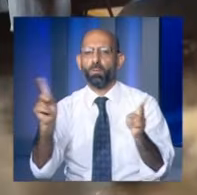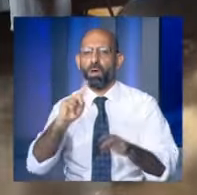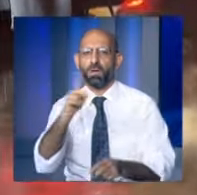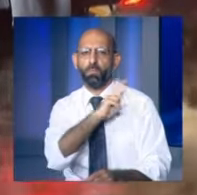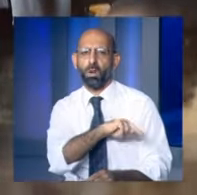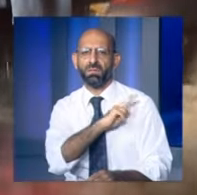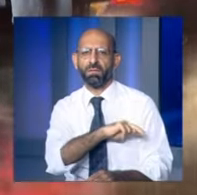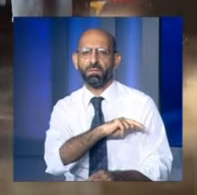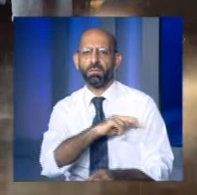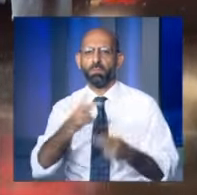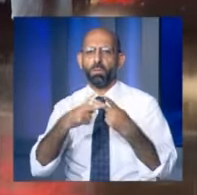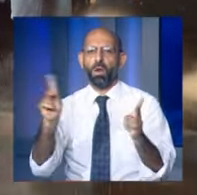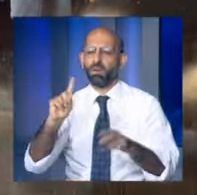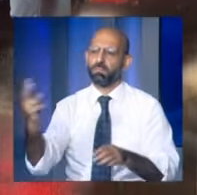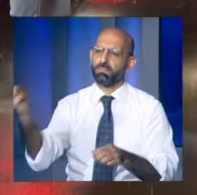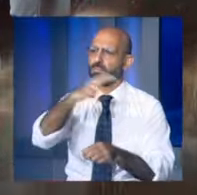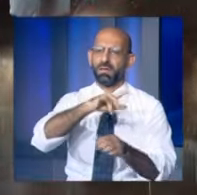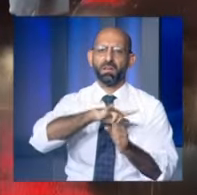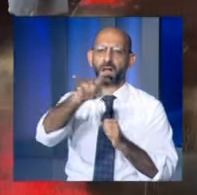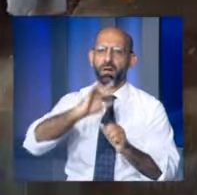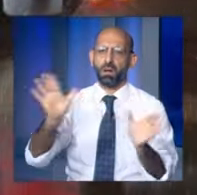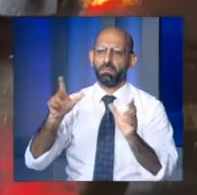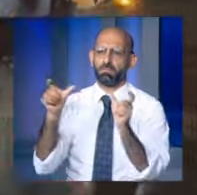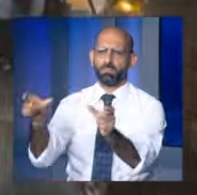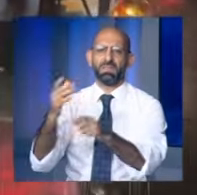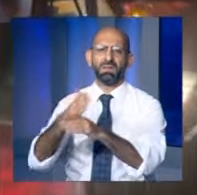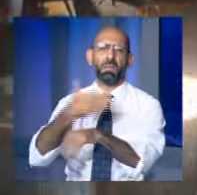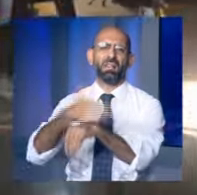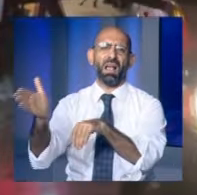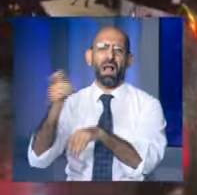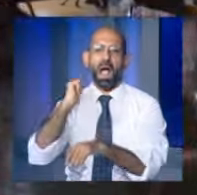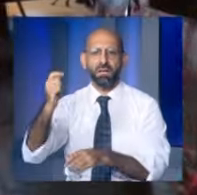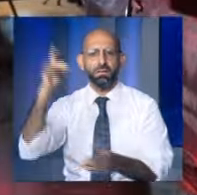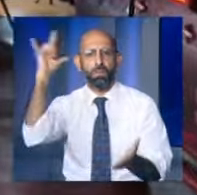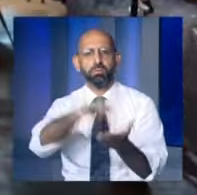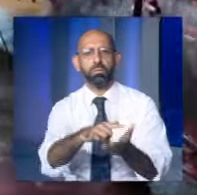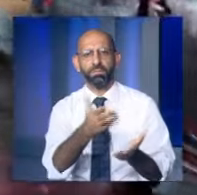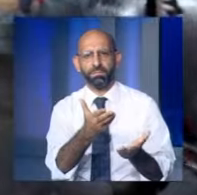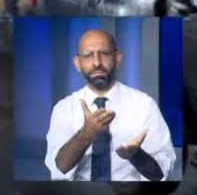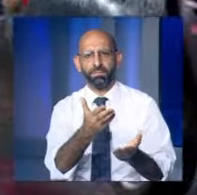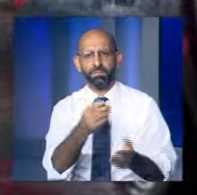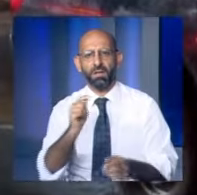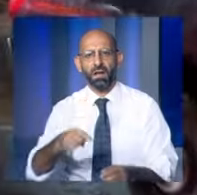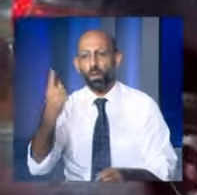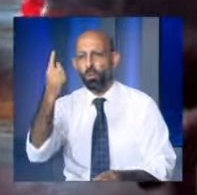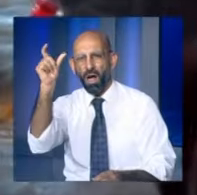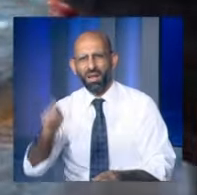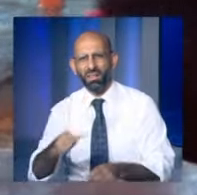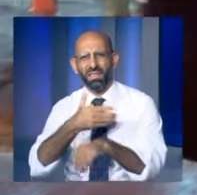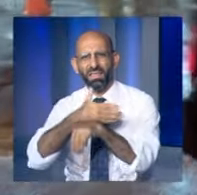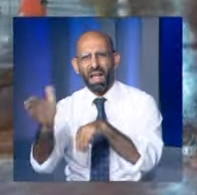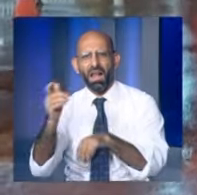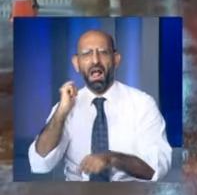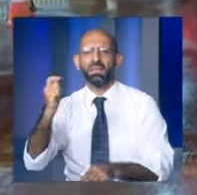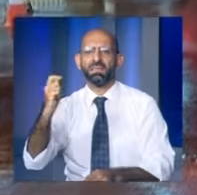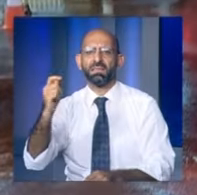في المطار، لذلك لم يسمح أحد موظفي شركة الطيران لهم بالصعود إلى الطائرة. وقال